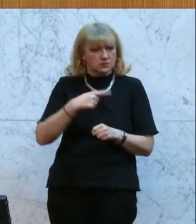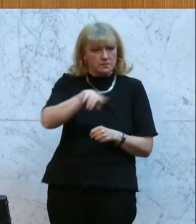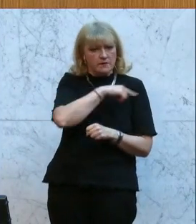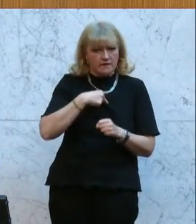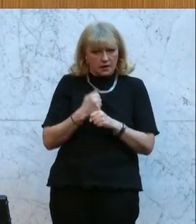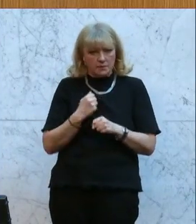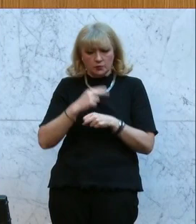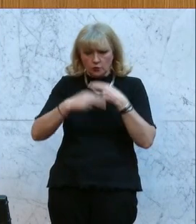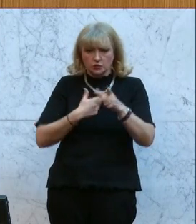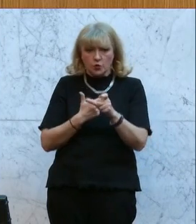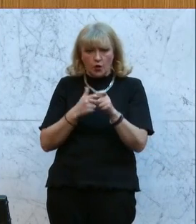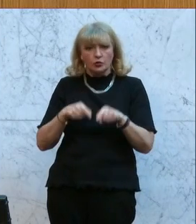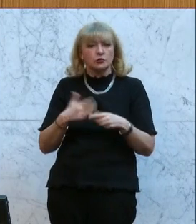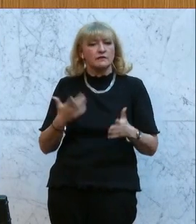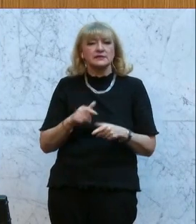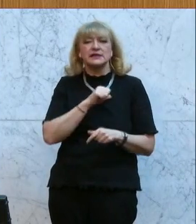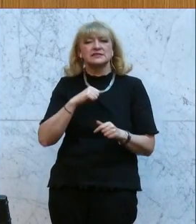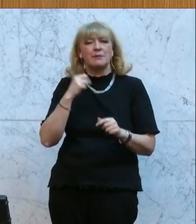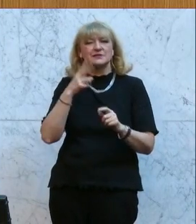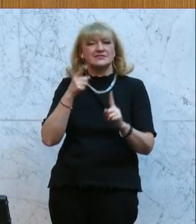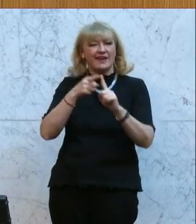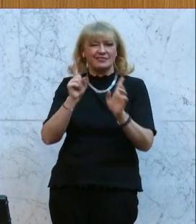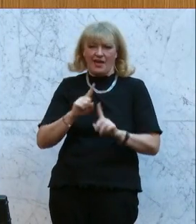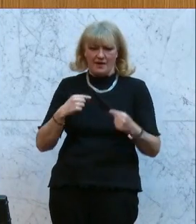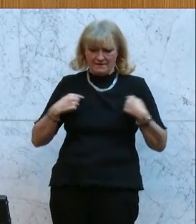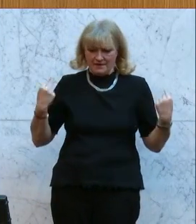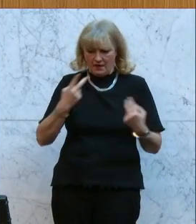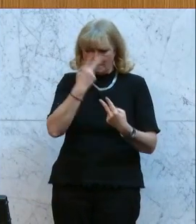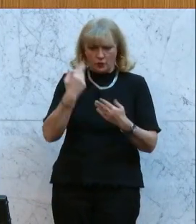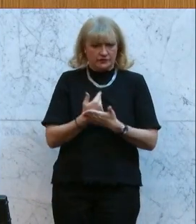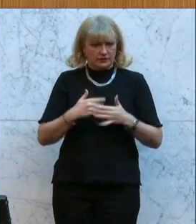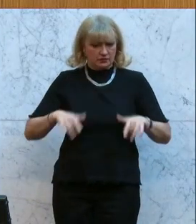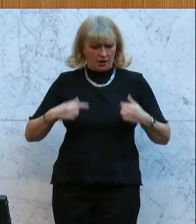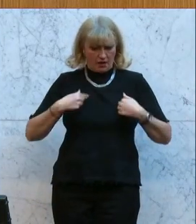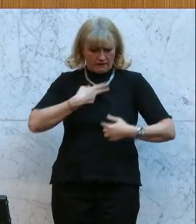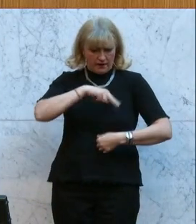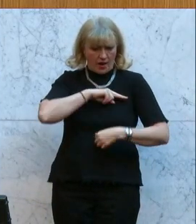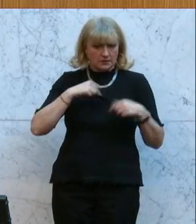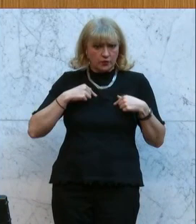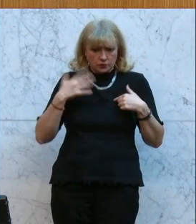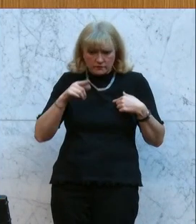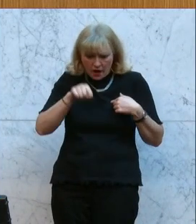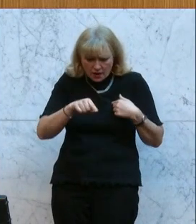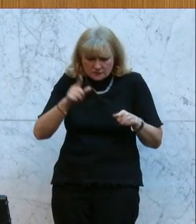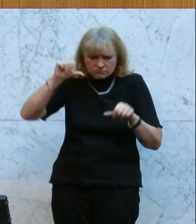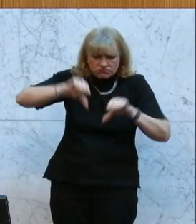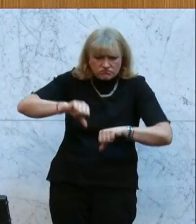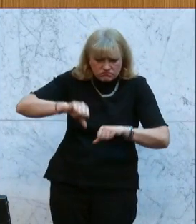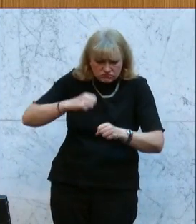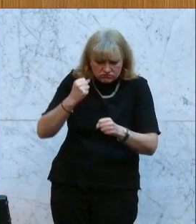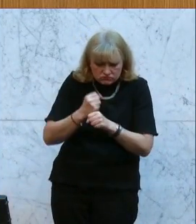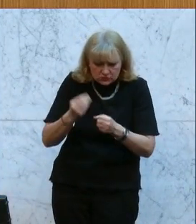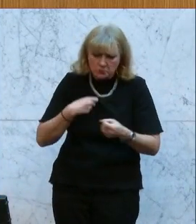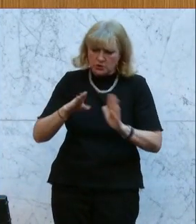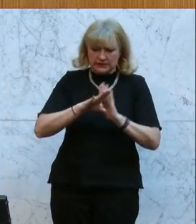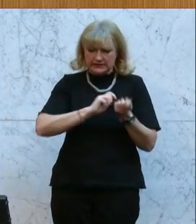Denn ein U-Ausschuss ist ja schließlich kein Selbstzweck. Wir als Volksvertreter haben die Verantwortung, die dort herausgearbeiteten Missstände durch